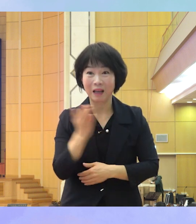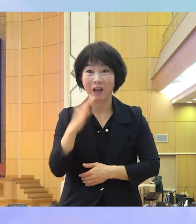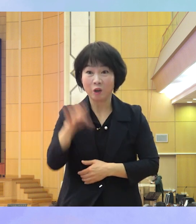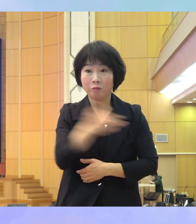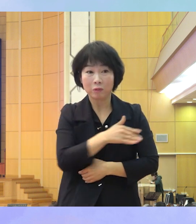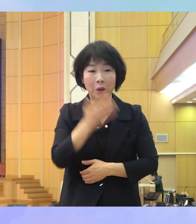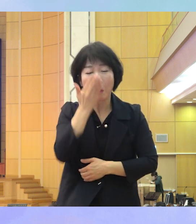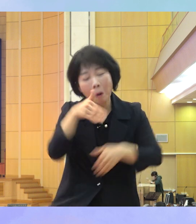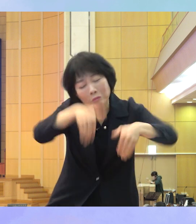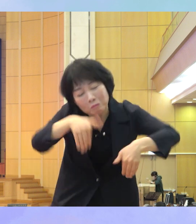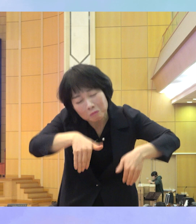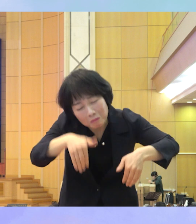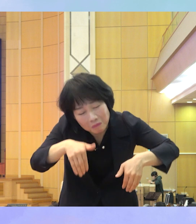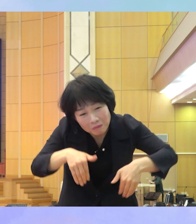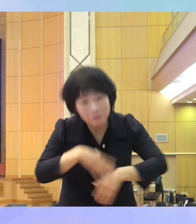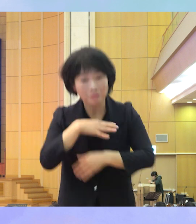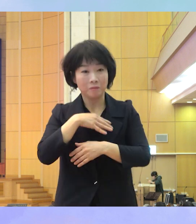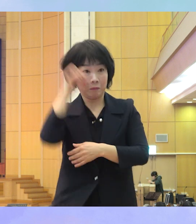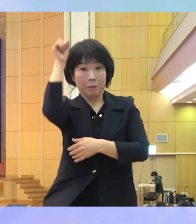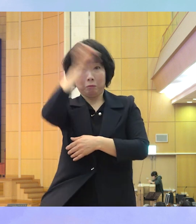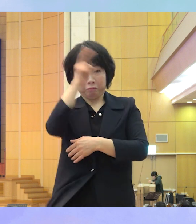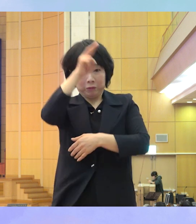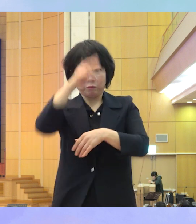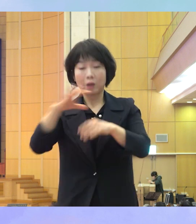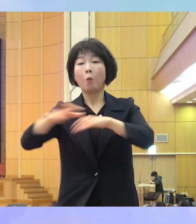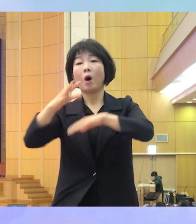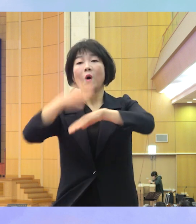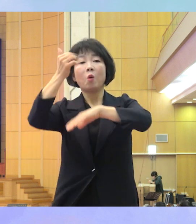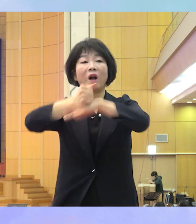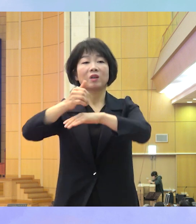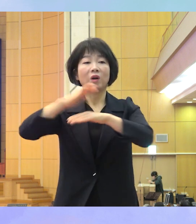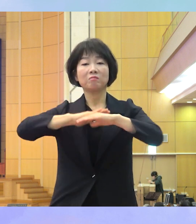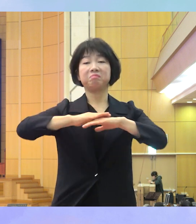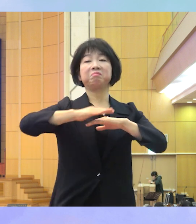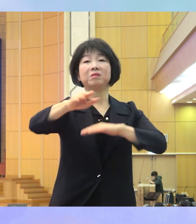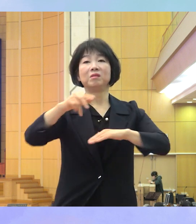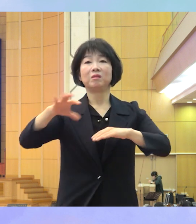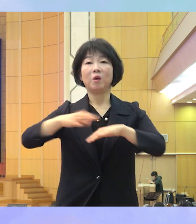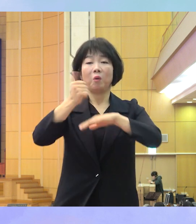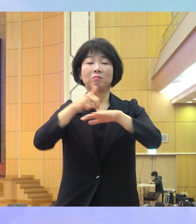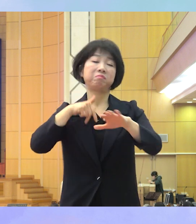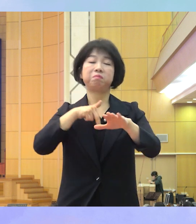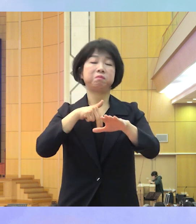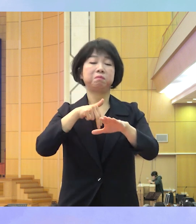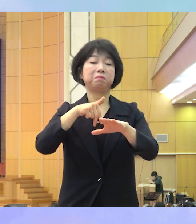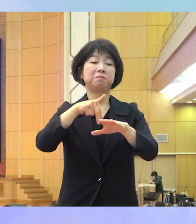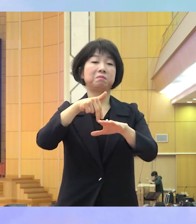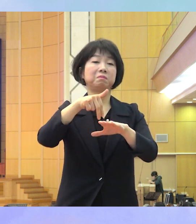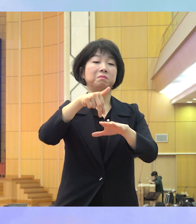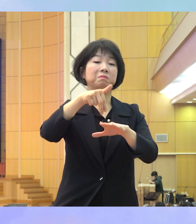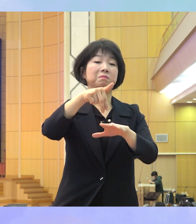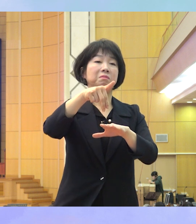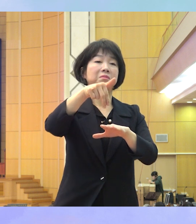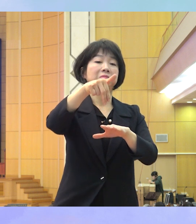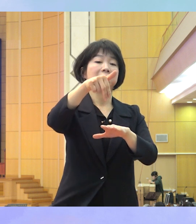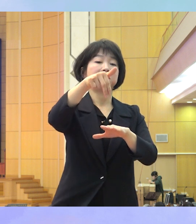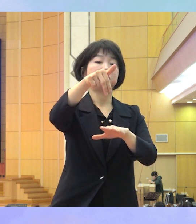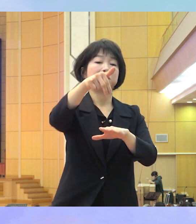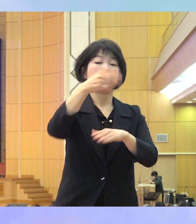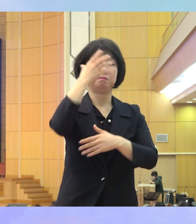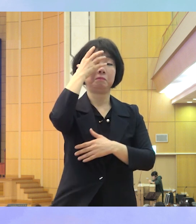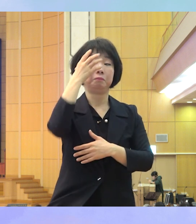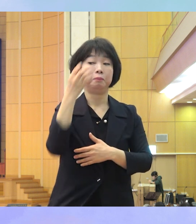근데 지나가시는데 임금님이 떡 지나가시고 거기 어떻게 하다가 지나가는데 임금님이 밑에